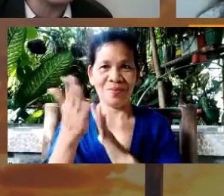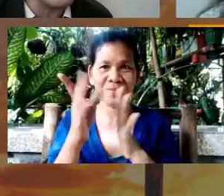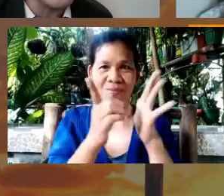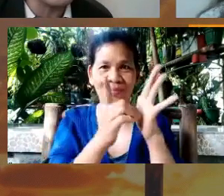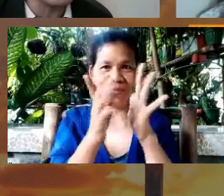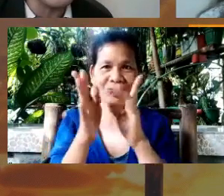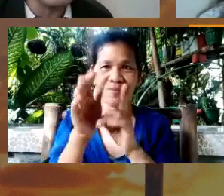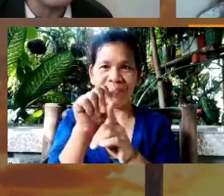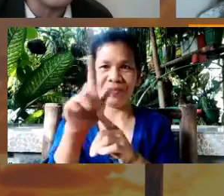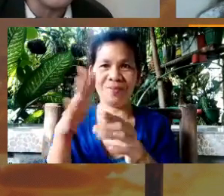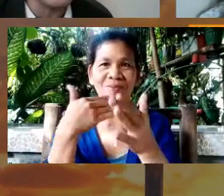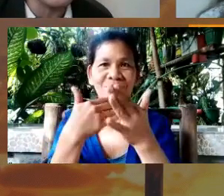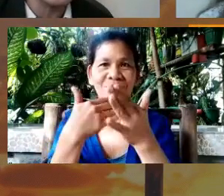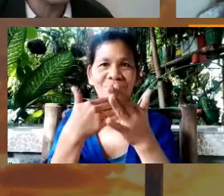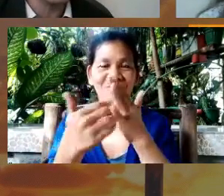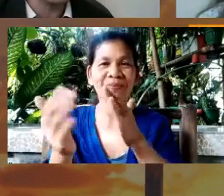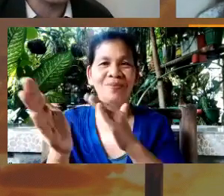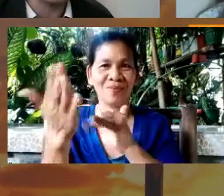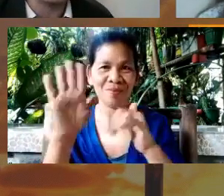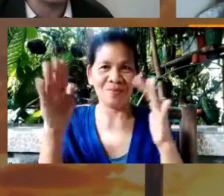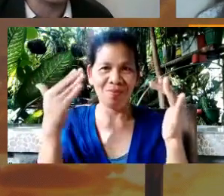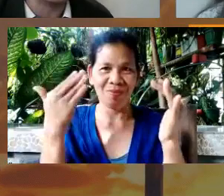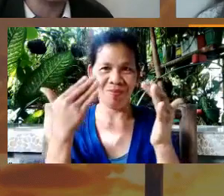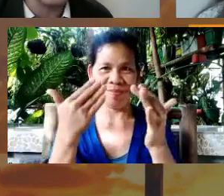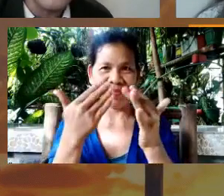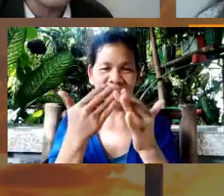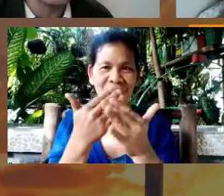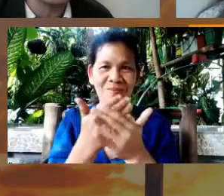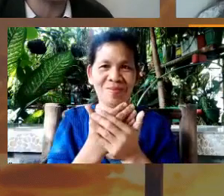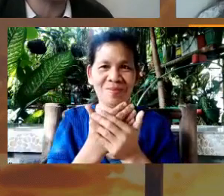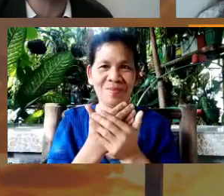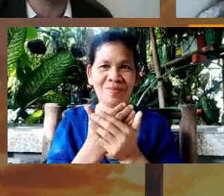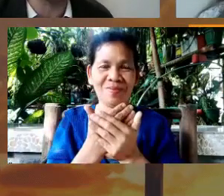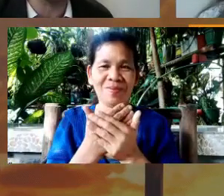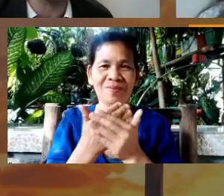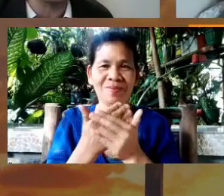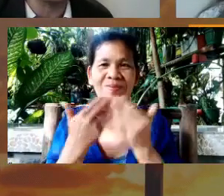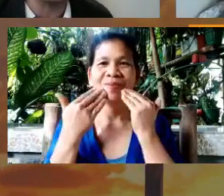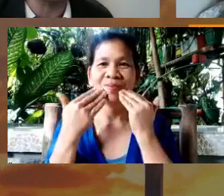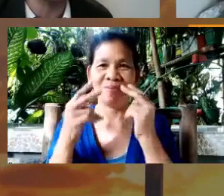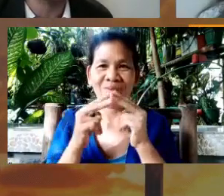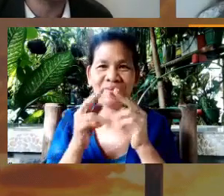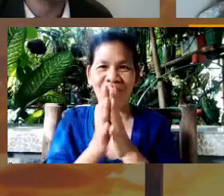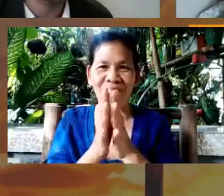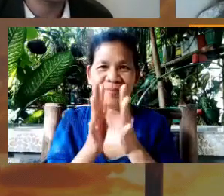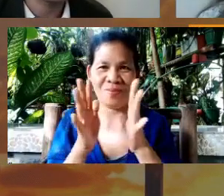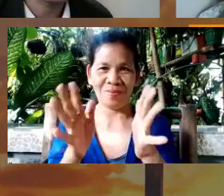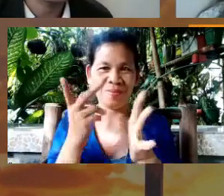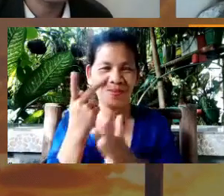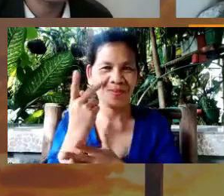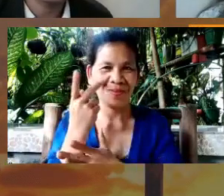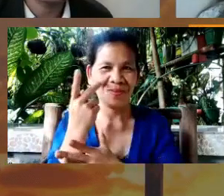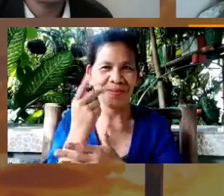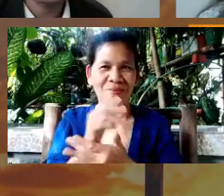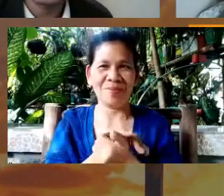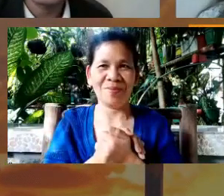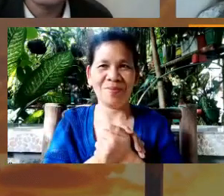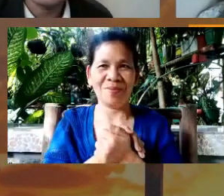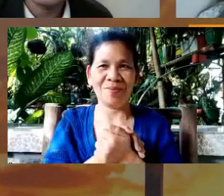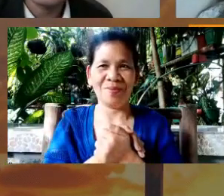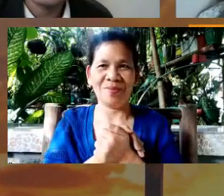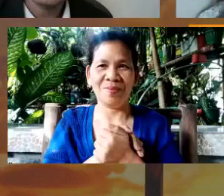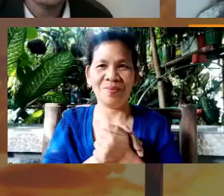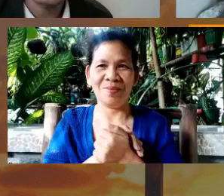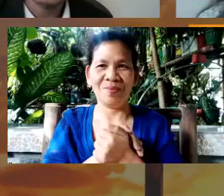devotional. Good morning po sa inyo at maraming salamat sa inyong panonood. Okay, thank you so much, Pastor Jubi,